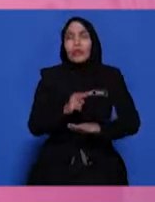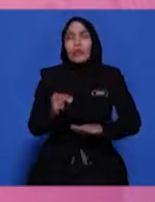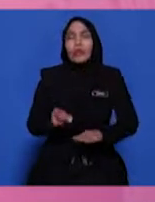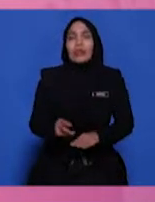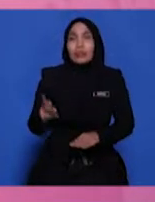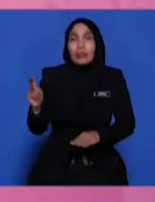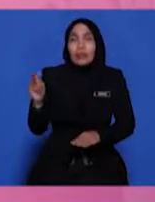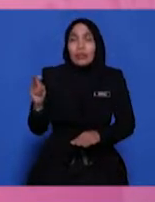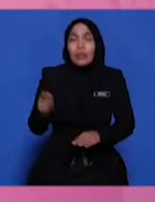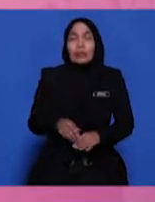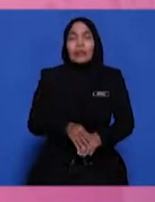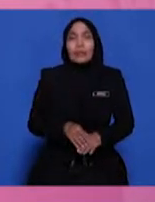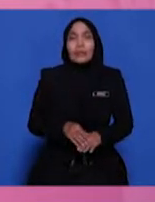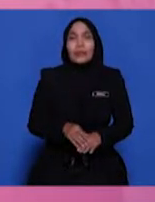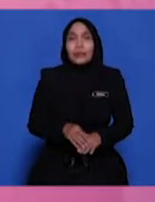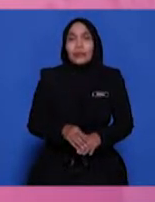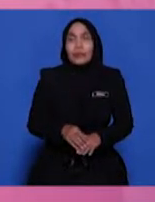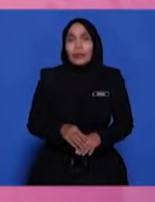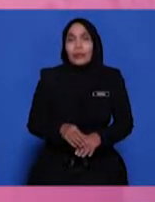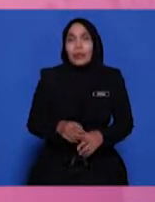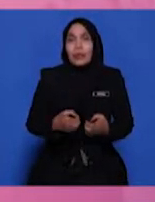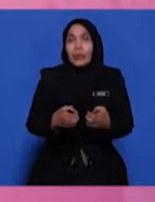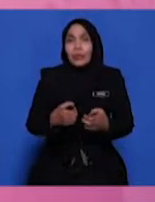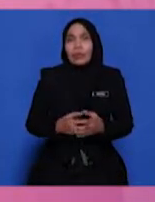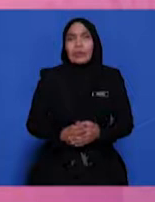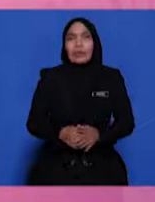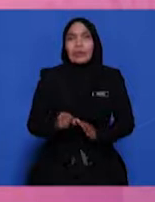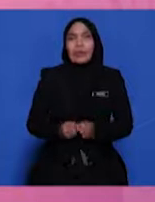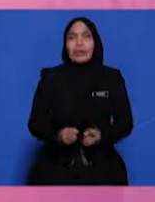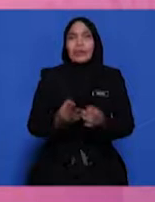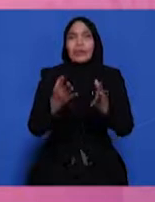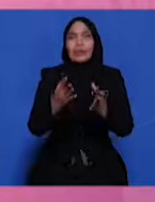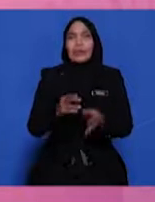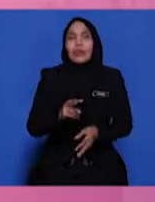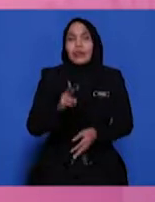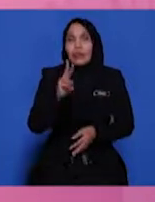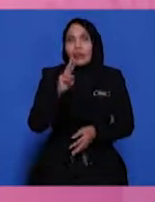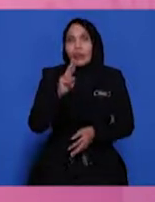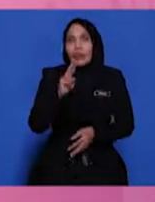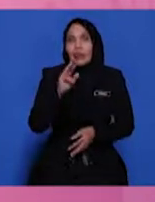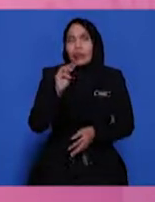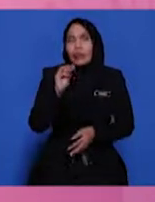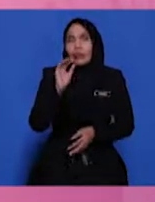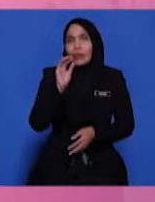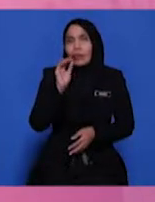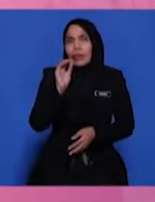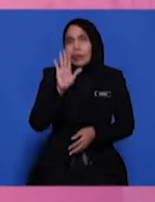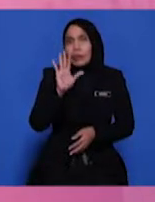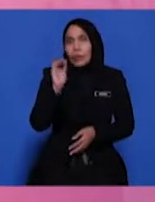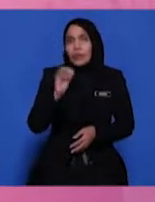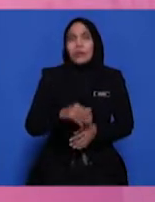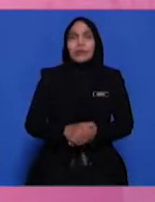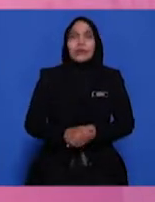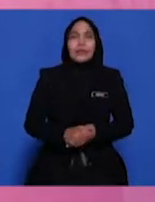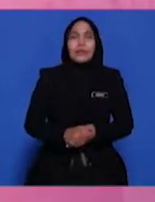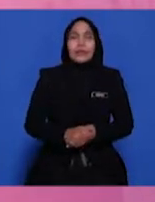sebanyak RM50 dan juga perlu mengurangkan perbelanjaan makanan sebanyak RM250.